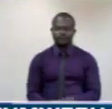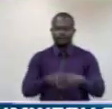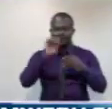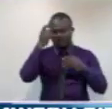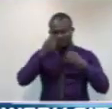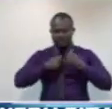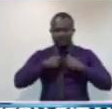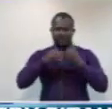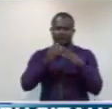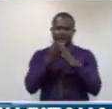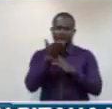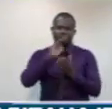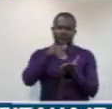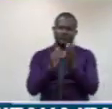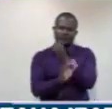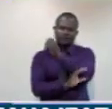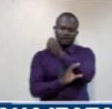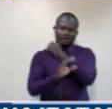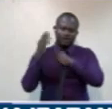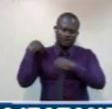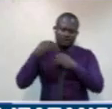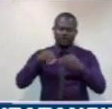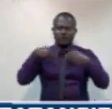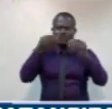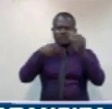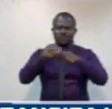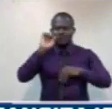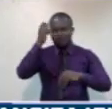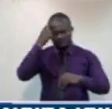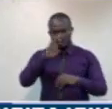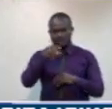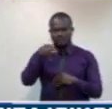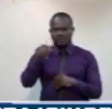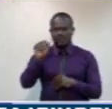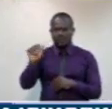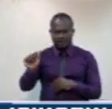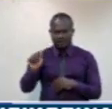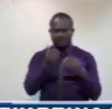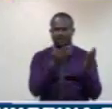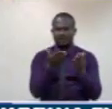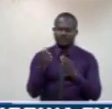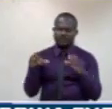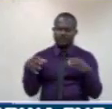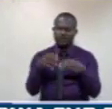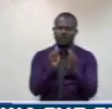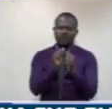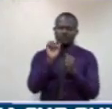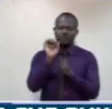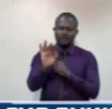Guverinoma y'u Rwanda binyuze mu kigo cy'igihugu gishinzwe gutanga amasoko ya leta RPPA igiye kwakira ihuriro rya